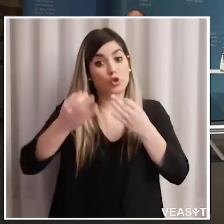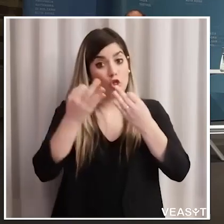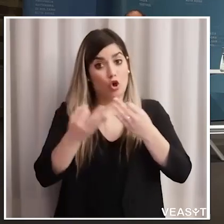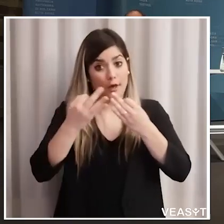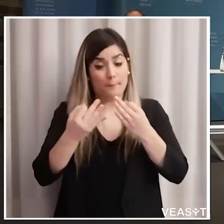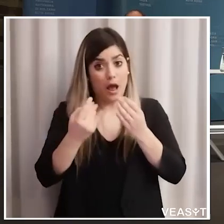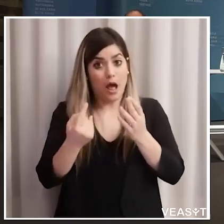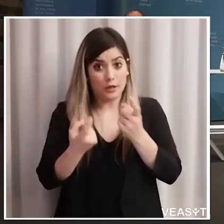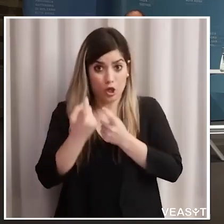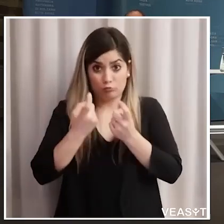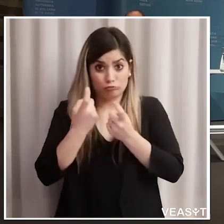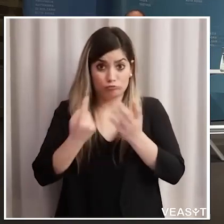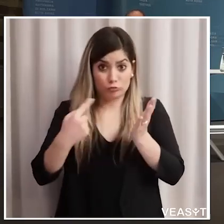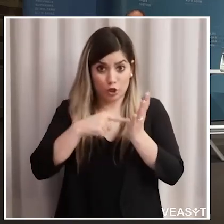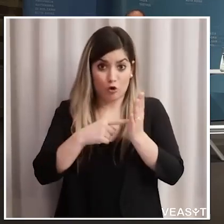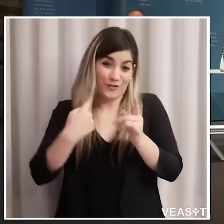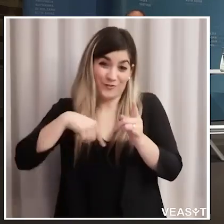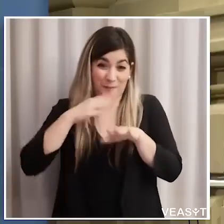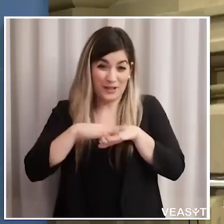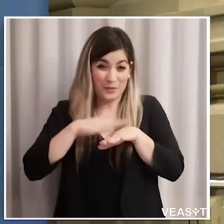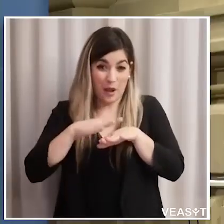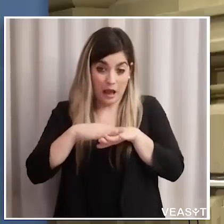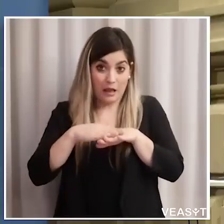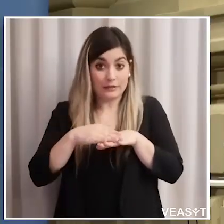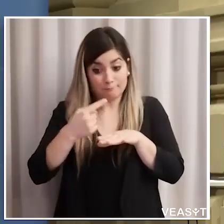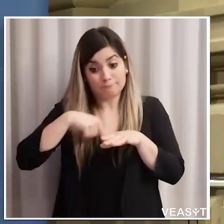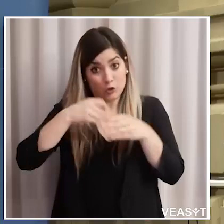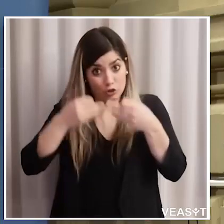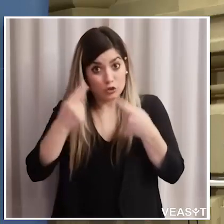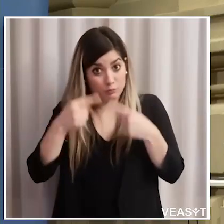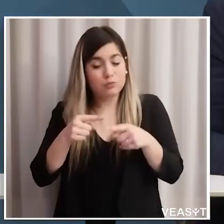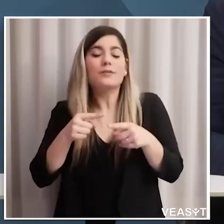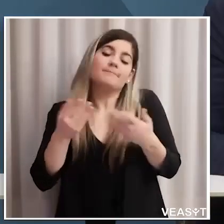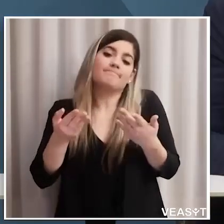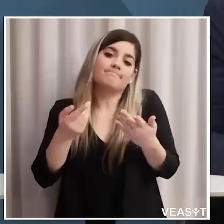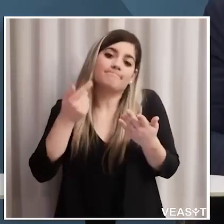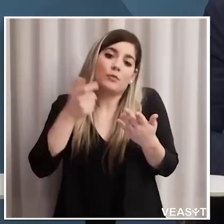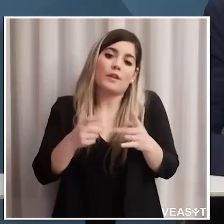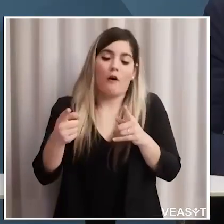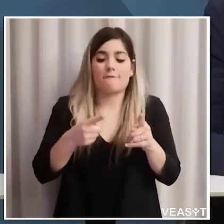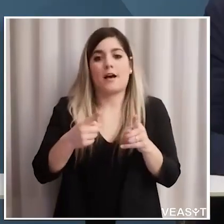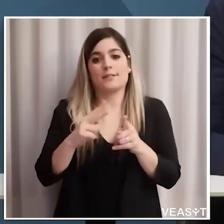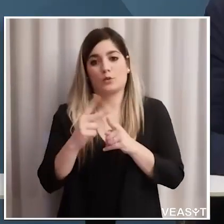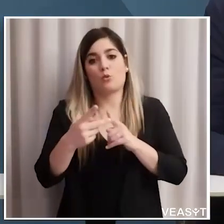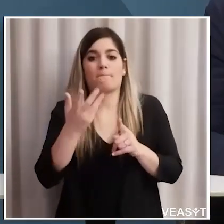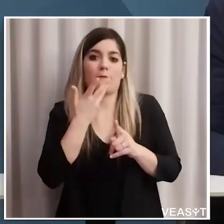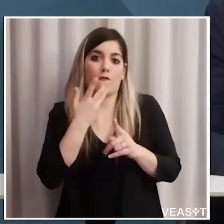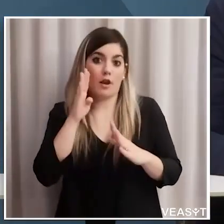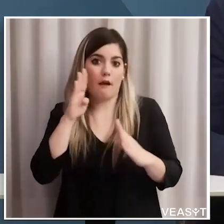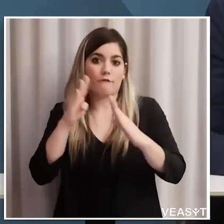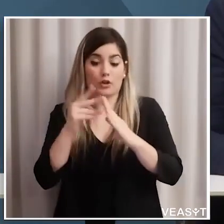Con la decisione di riportare l'orario, diciamo, all'orario normale al quale siamo